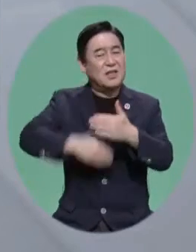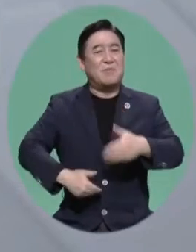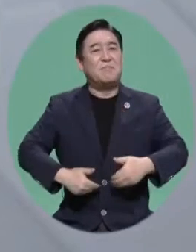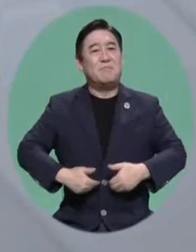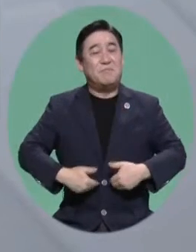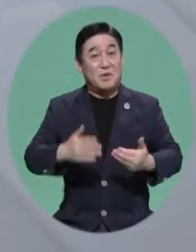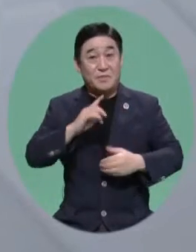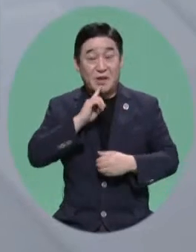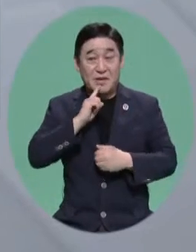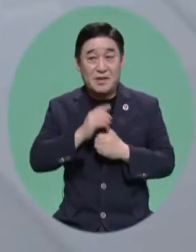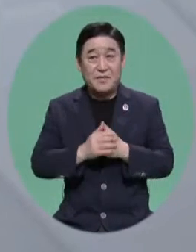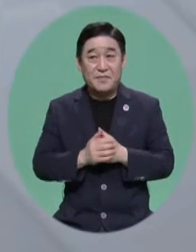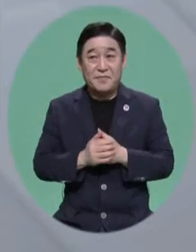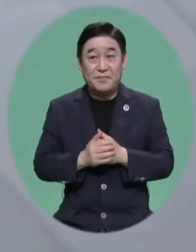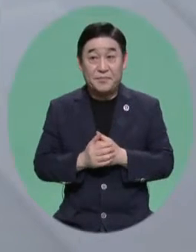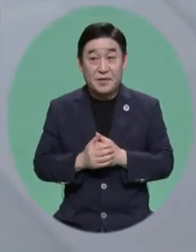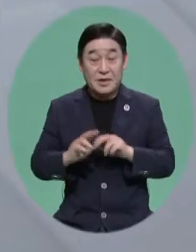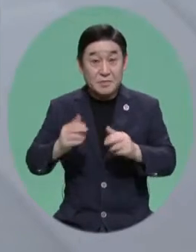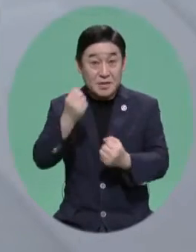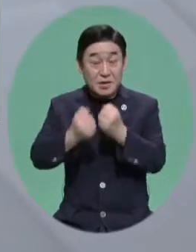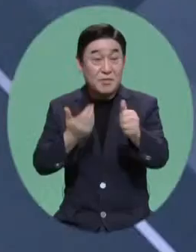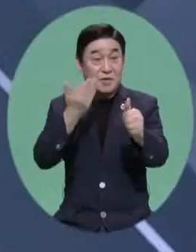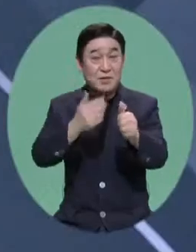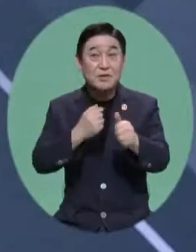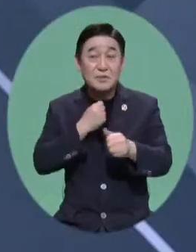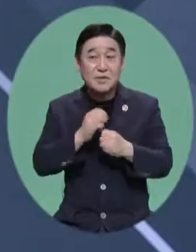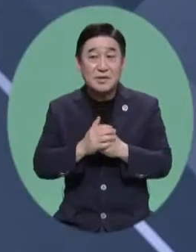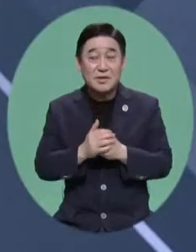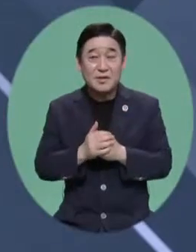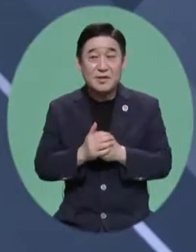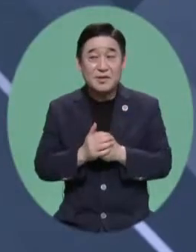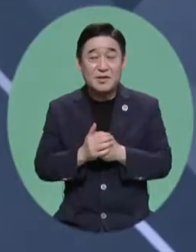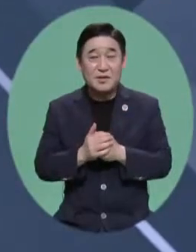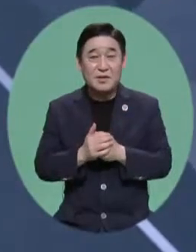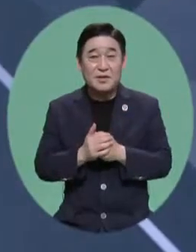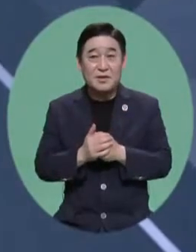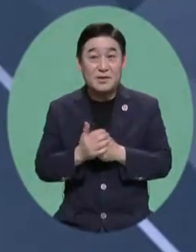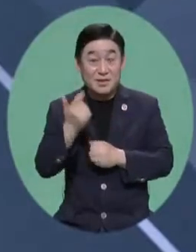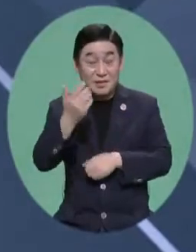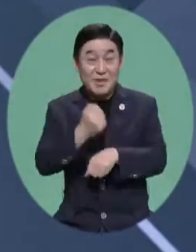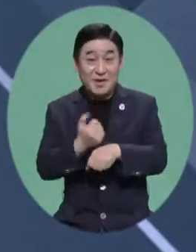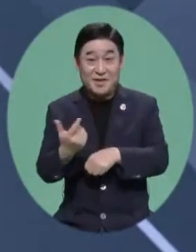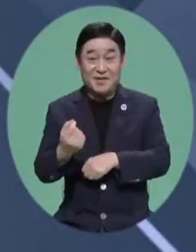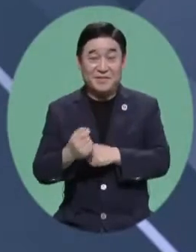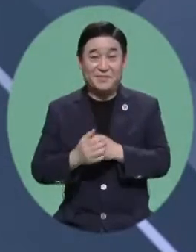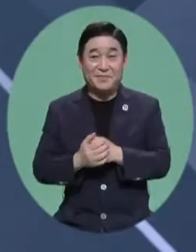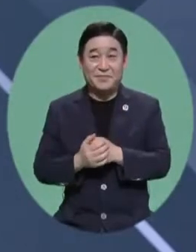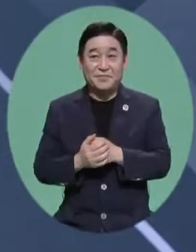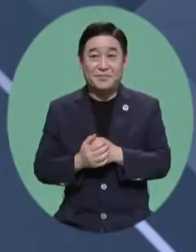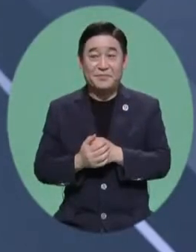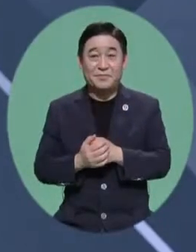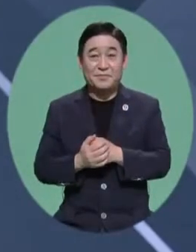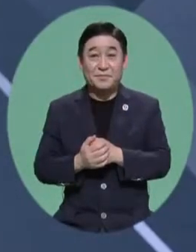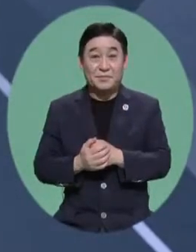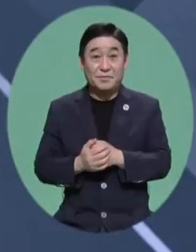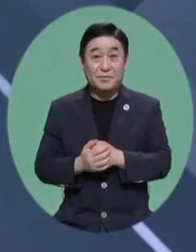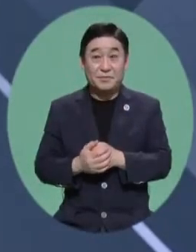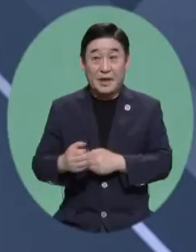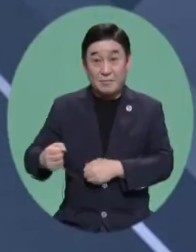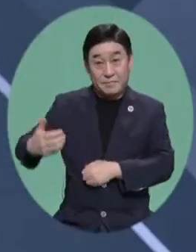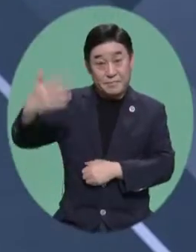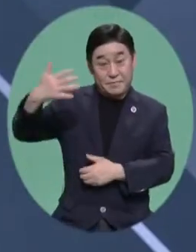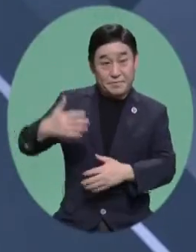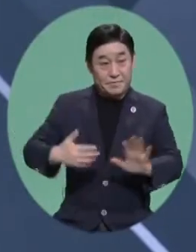생각입니다 예 제가 2월 설명드리고자 사실 저 질문을 제외했습니다 사실 여기서 보시면